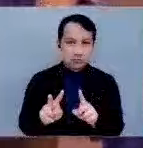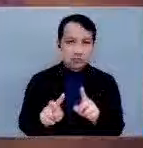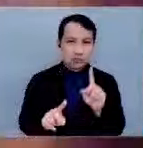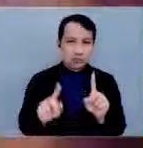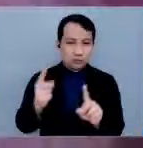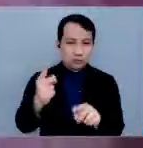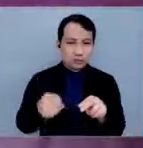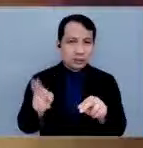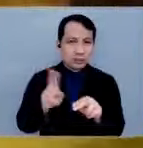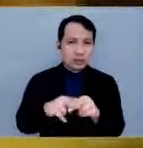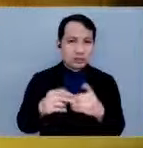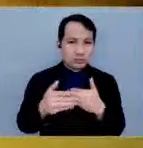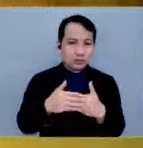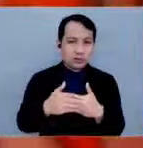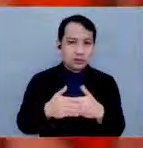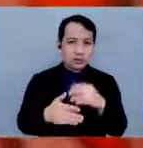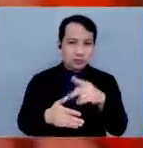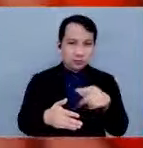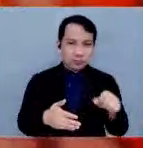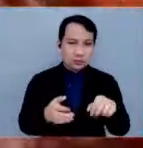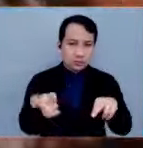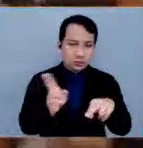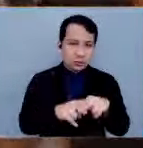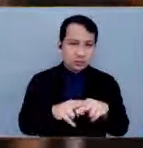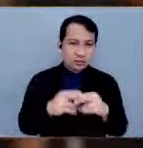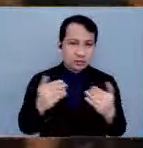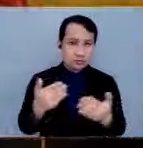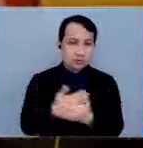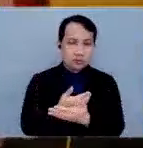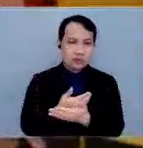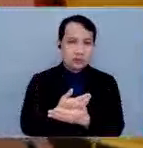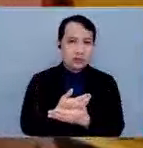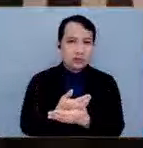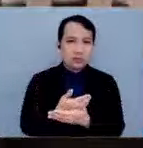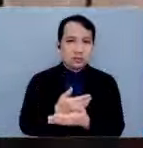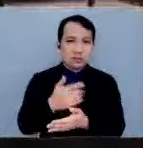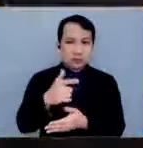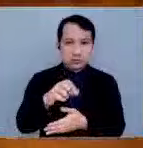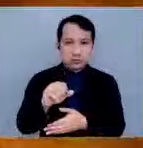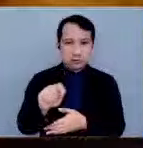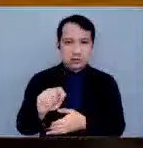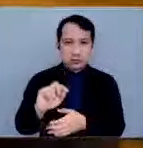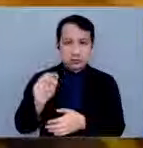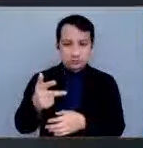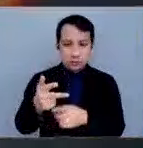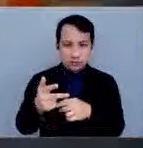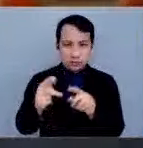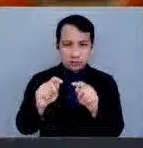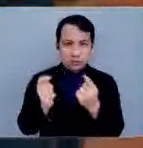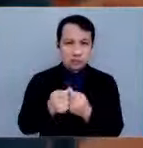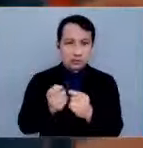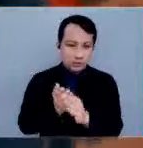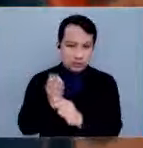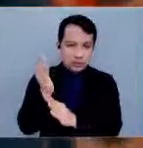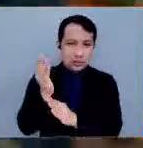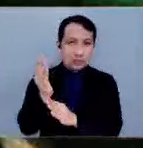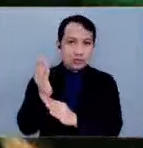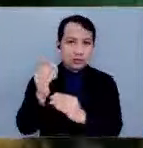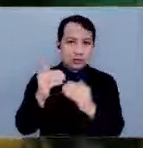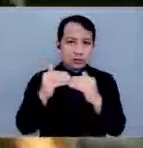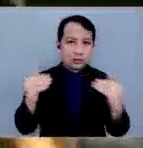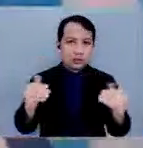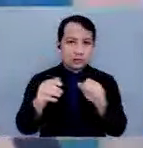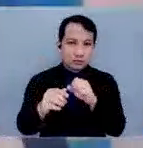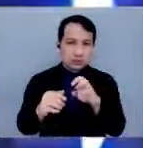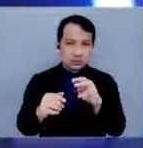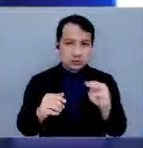Pagpasok din ng playoffs, mag-i-implement ang liga ng gauntlet format. Ang top 3 seeded teams ay didiretso na sa upper bracket semifinals habang